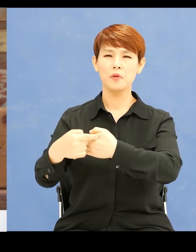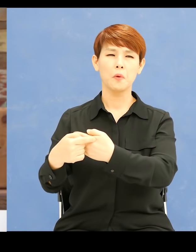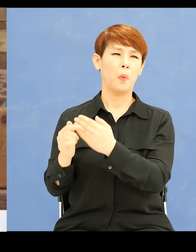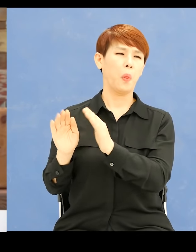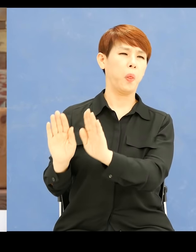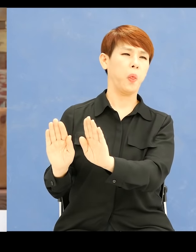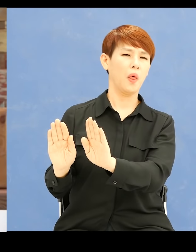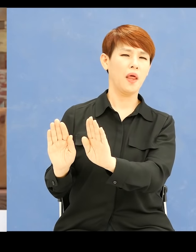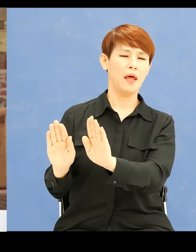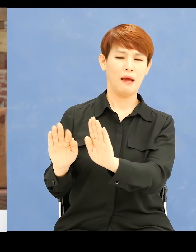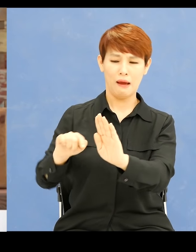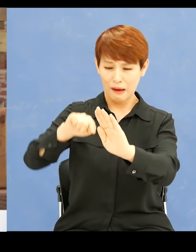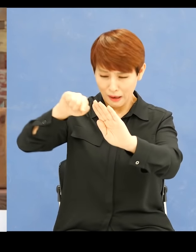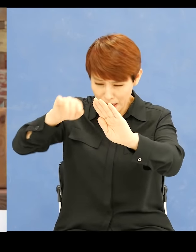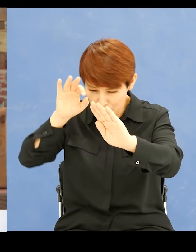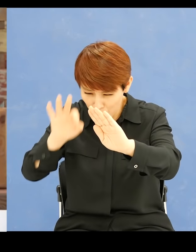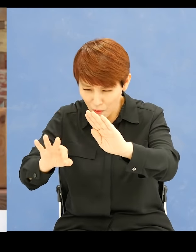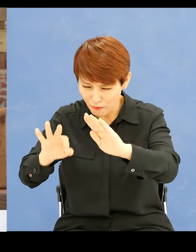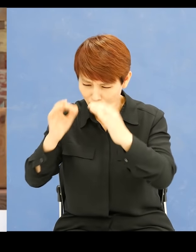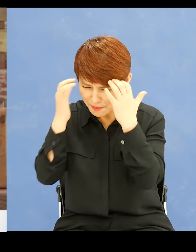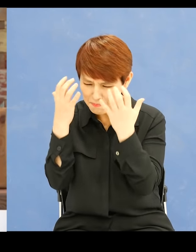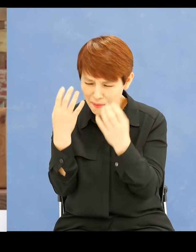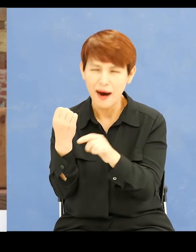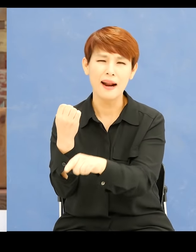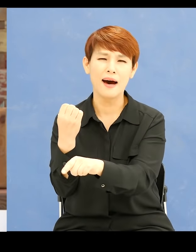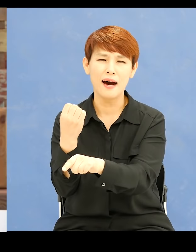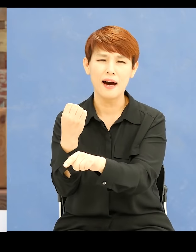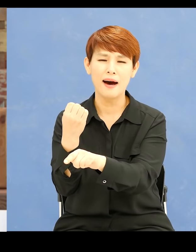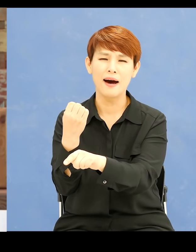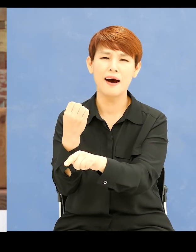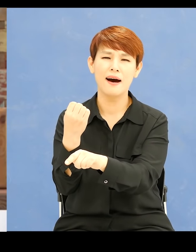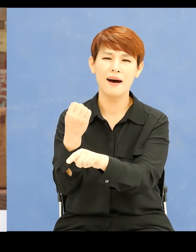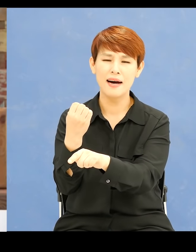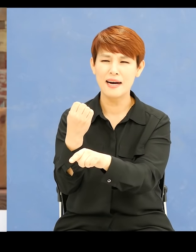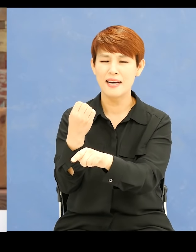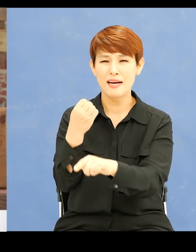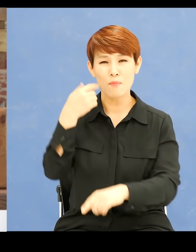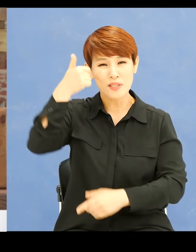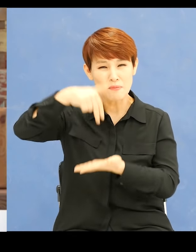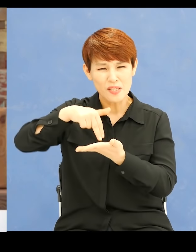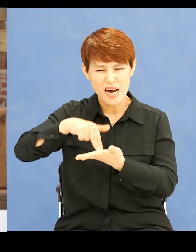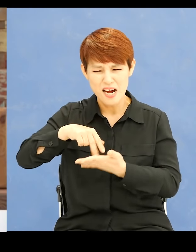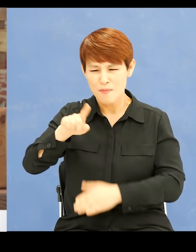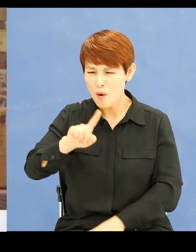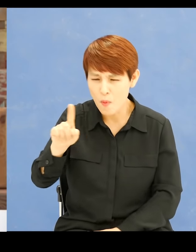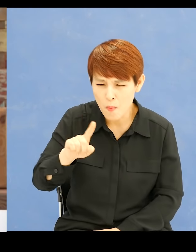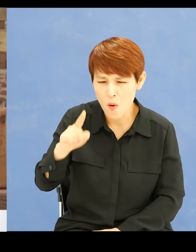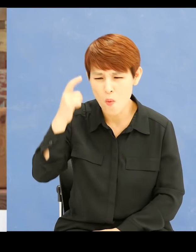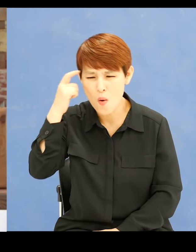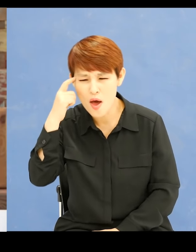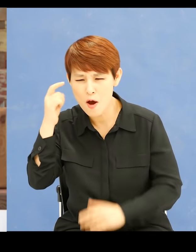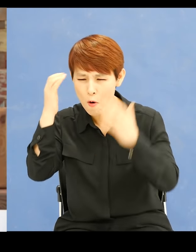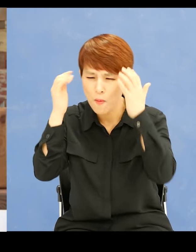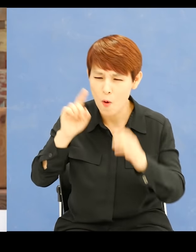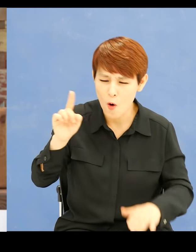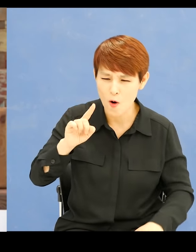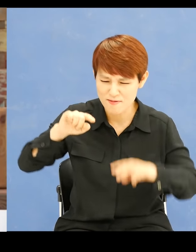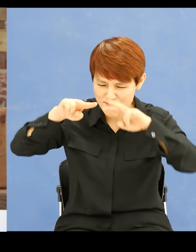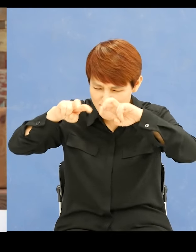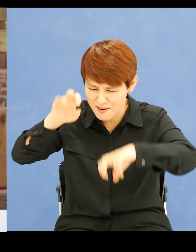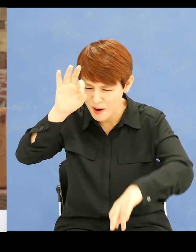기억에 남았던 게 네. 저는 가수 출신이다 보니까 노래를 연습할 때도 성장을 하다가 멈춰있는 시간들이 있어요. 맞아요. 그러니까 신앙도